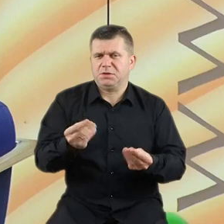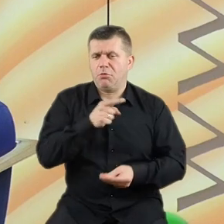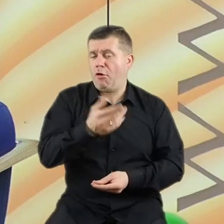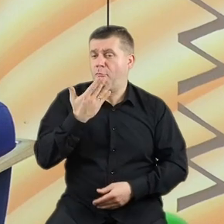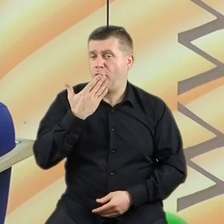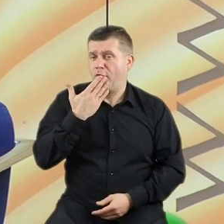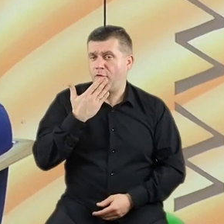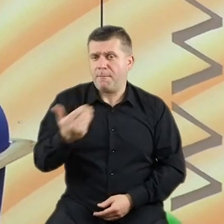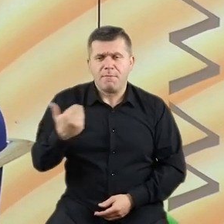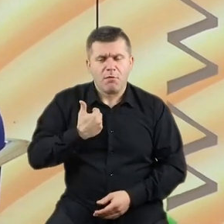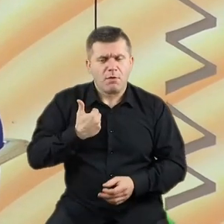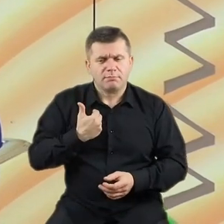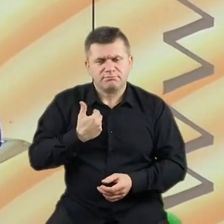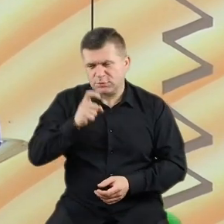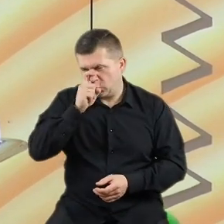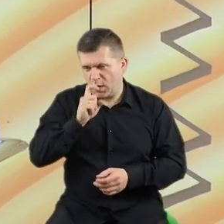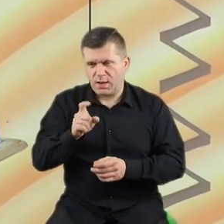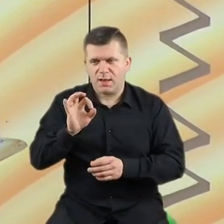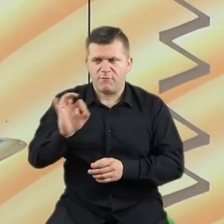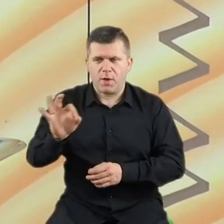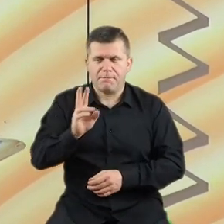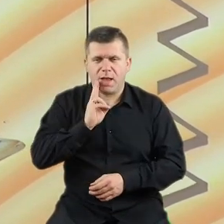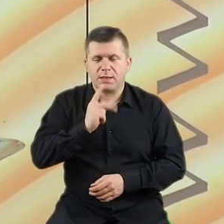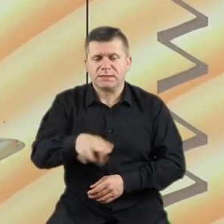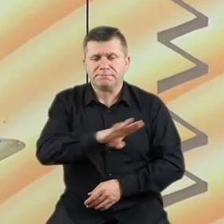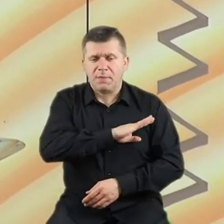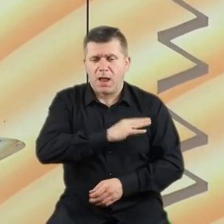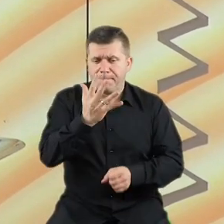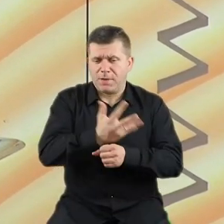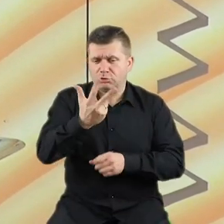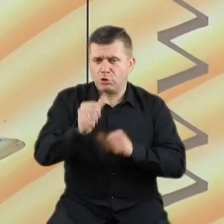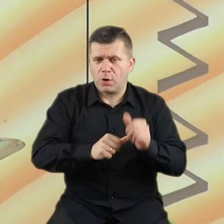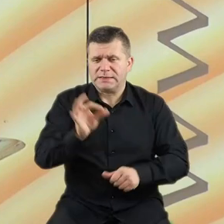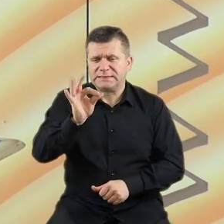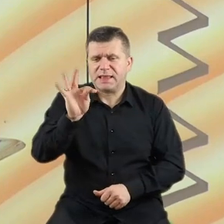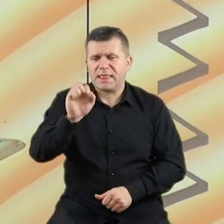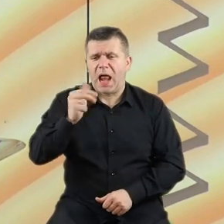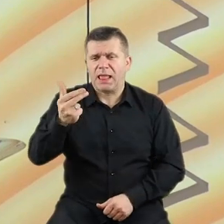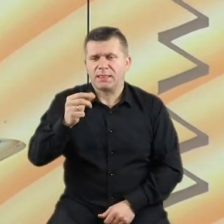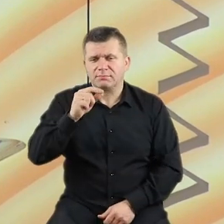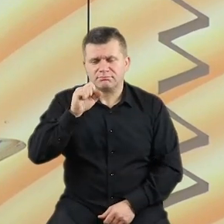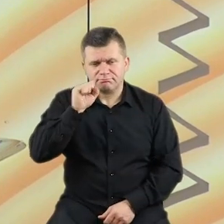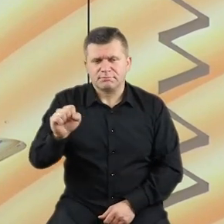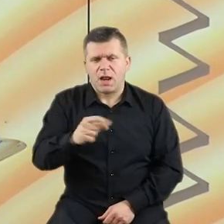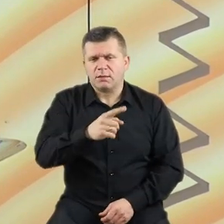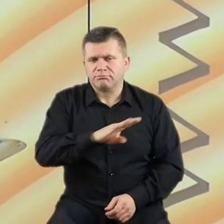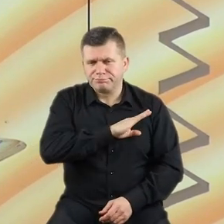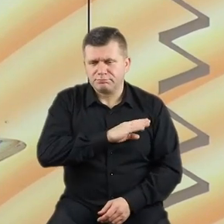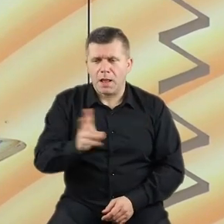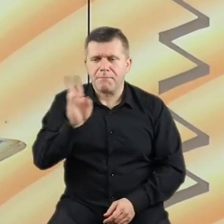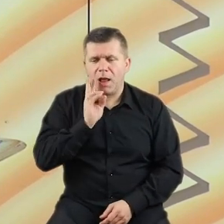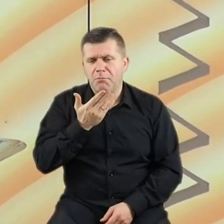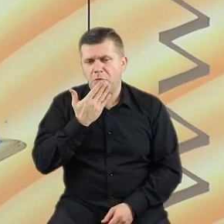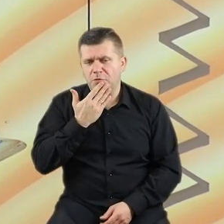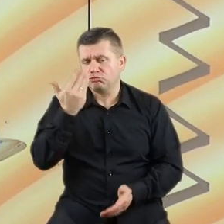że no była okrutna dla swojej matki. Na przykład jak zmarł Stalin w 1953, no to matka pozwoliła sobie tylko na